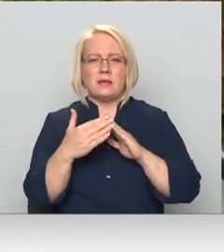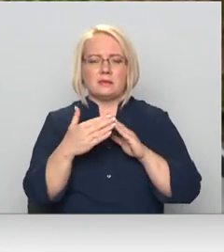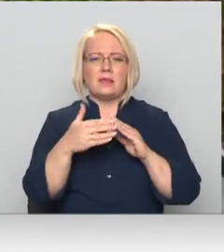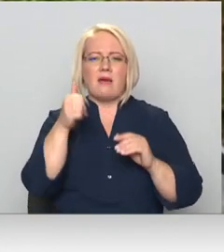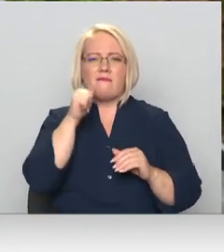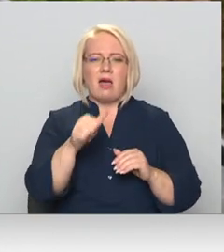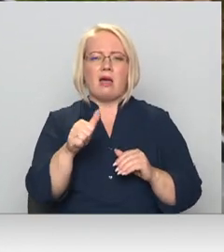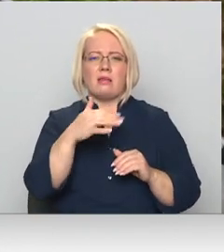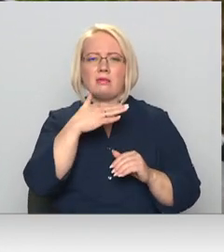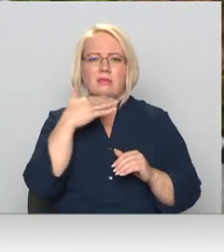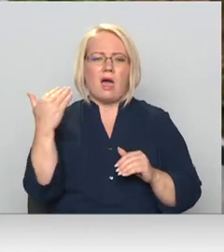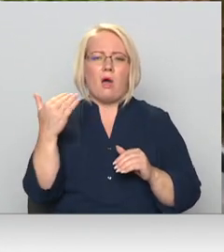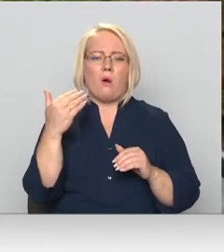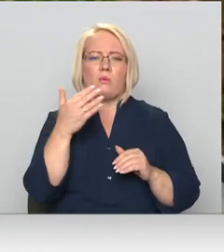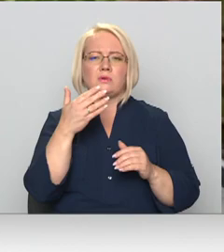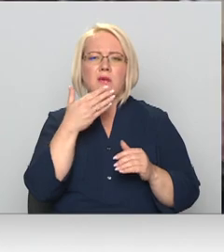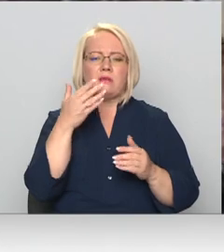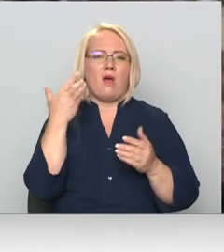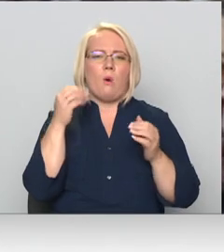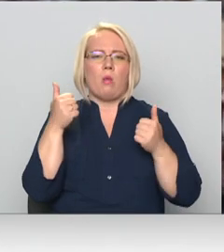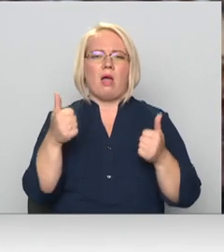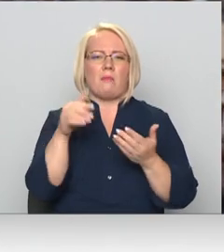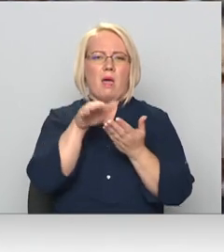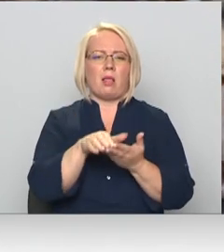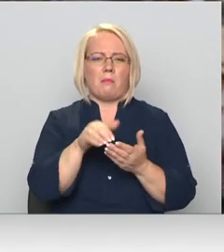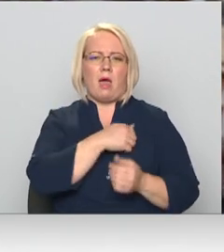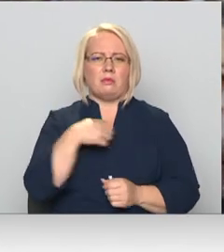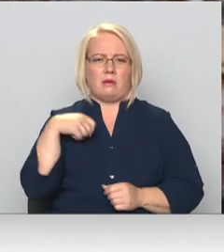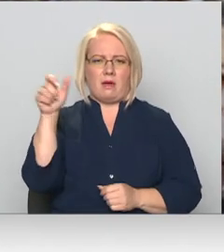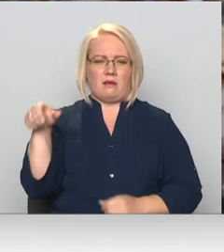daudz nepienācīgi apglabātu karavīru. Ieva Benefelde, Alans Peršvicis, TV Kursa.